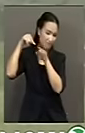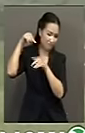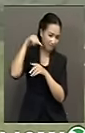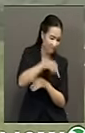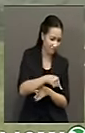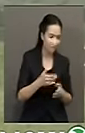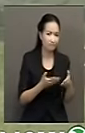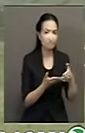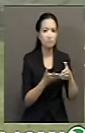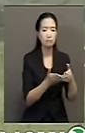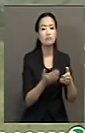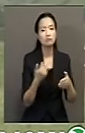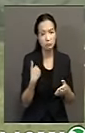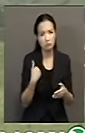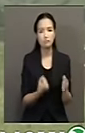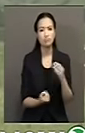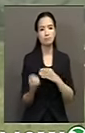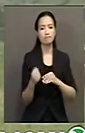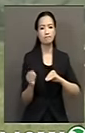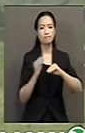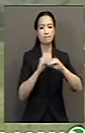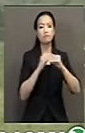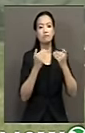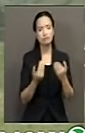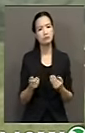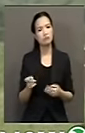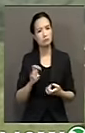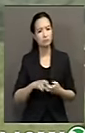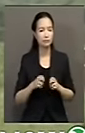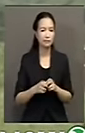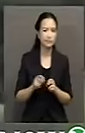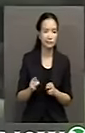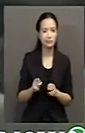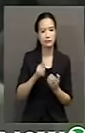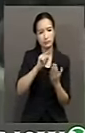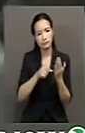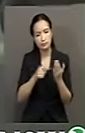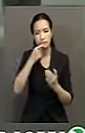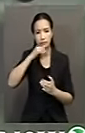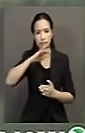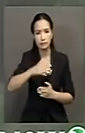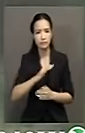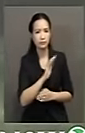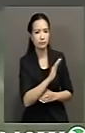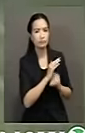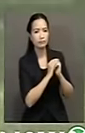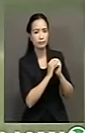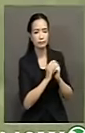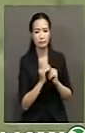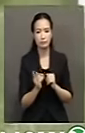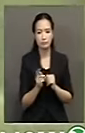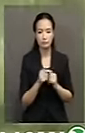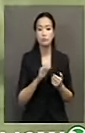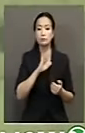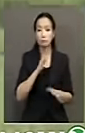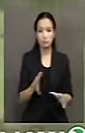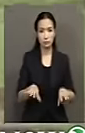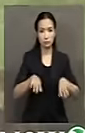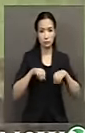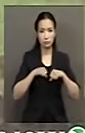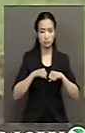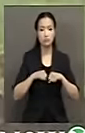ยเหนือหมู่เกาะเซนกากุหรือเตียวหยูซึ่งกำลังมีปัญหากรณีพิพาทเขตแดนทางทะเลกับจีนหากได้รับการอนุมั